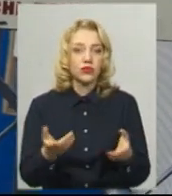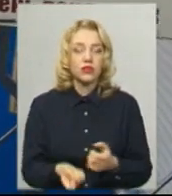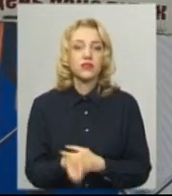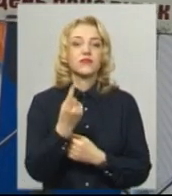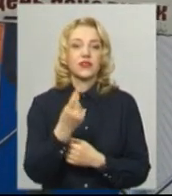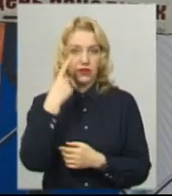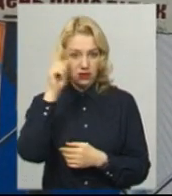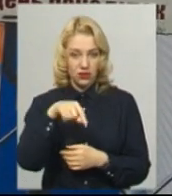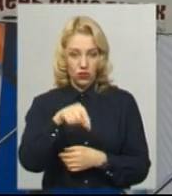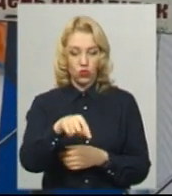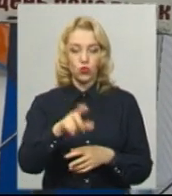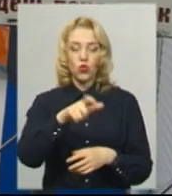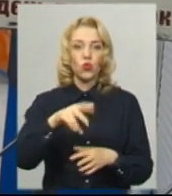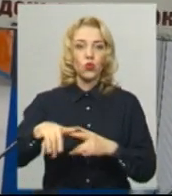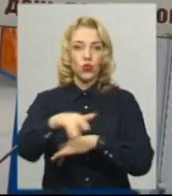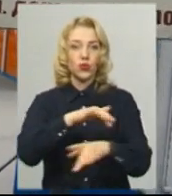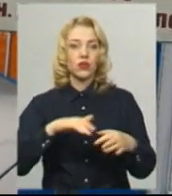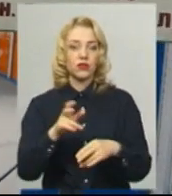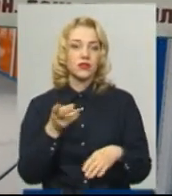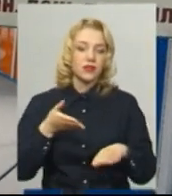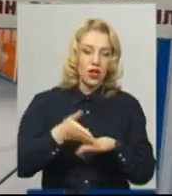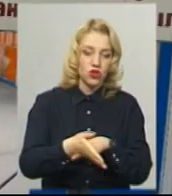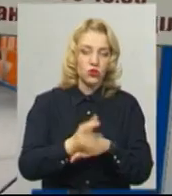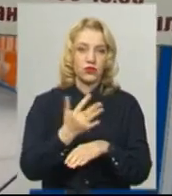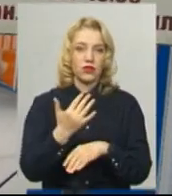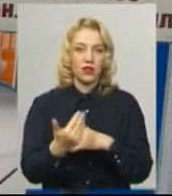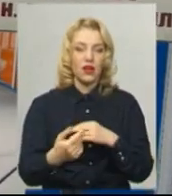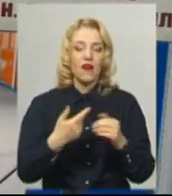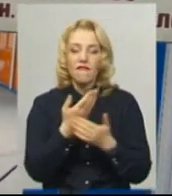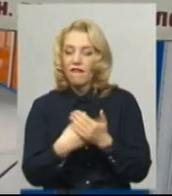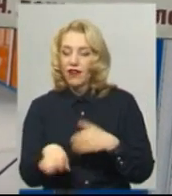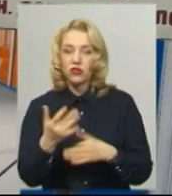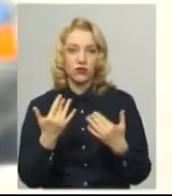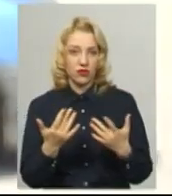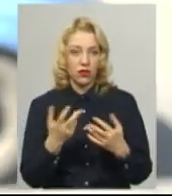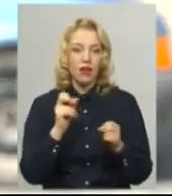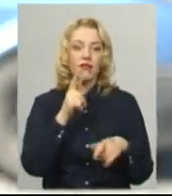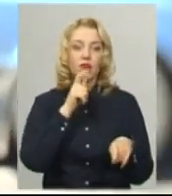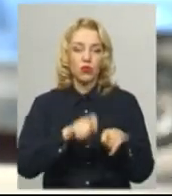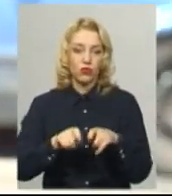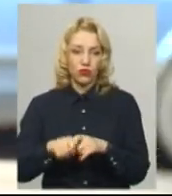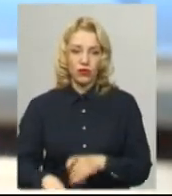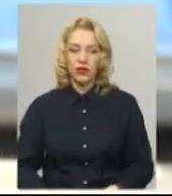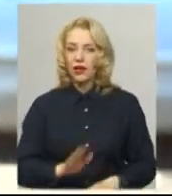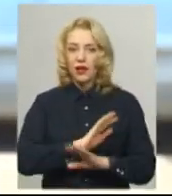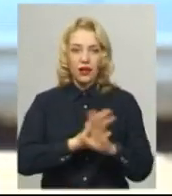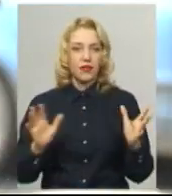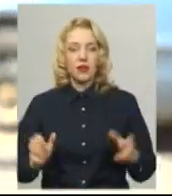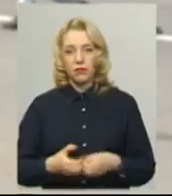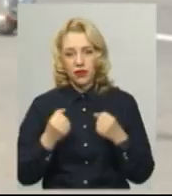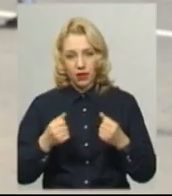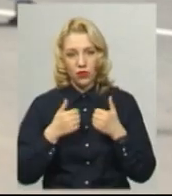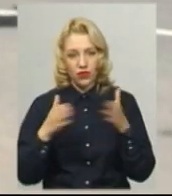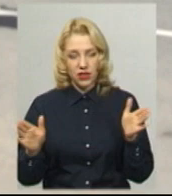Звідки ти знаєш, скільки тут людей зайшло, скільки вийшло людей, як проконтролювати? Не підтримує відкриття ринків